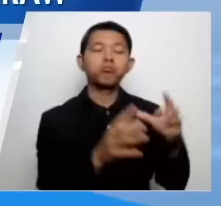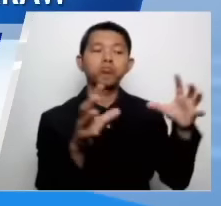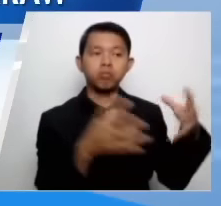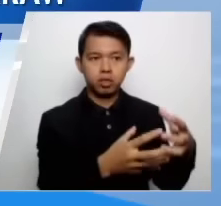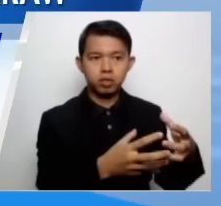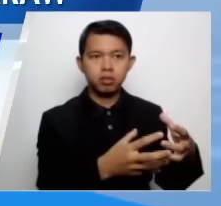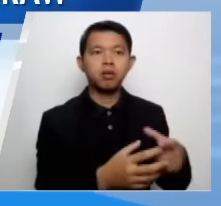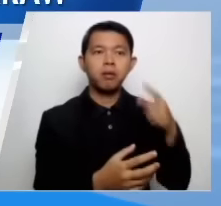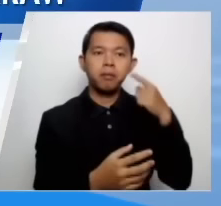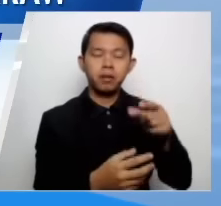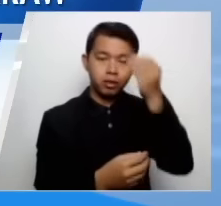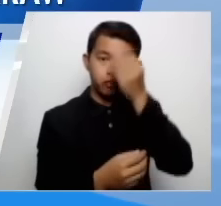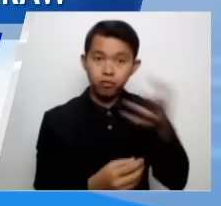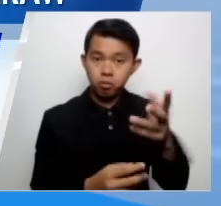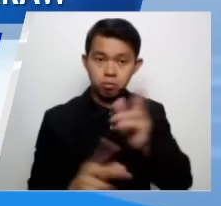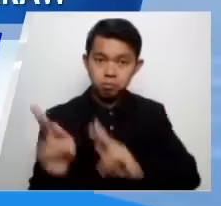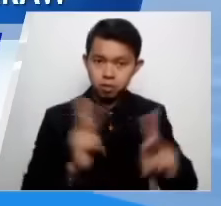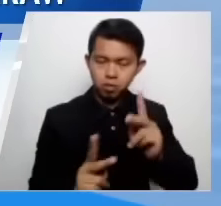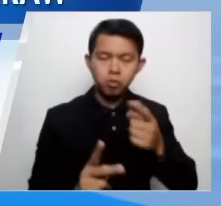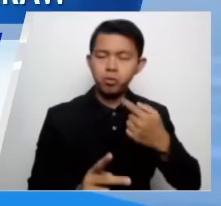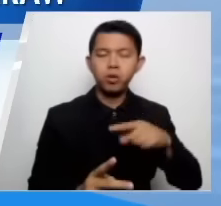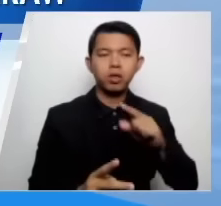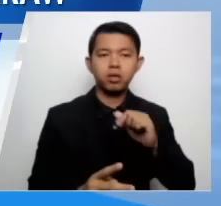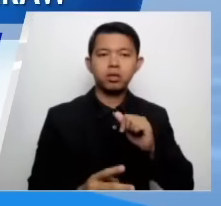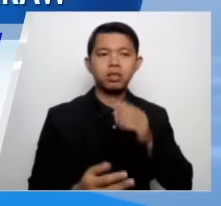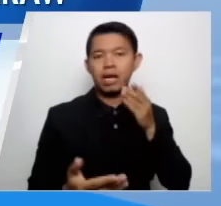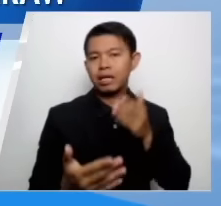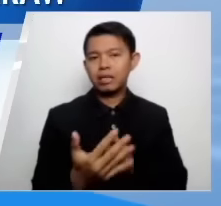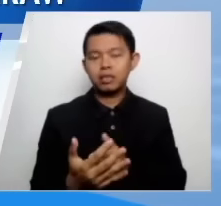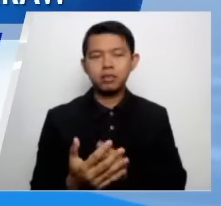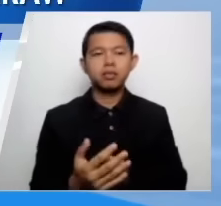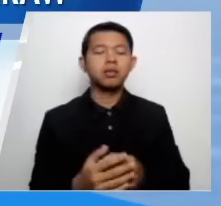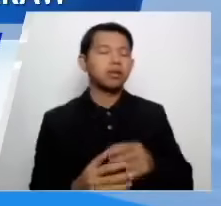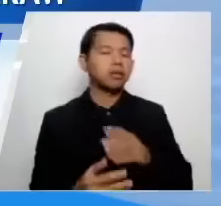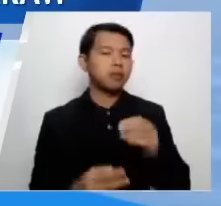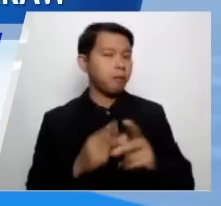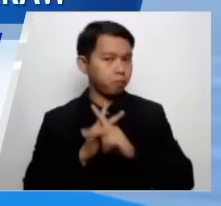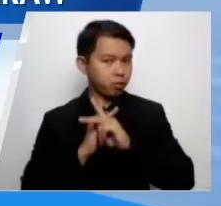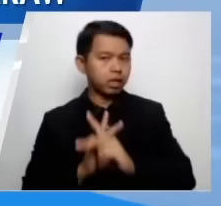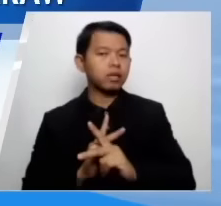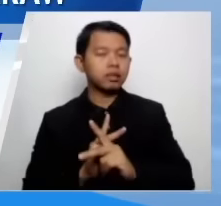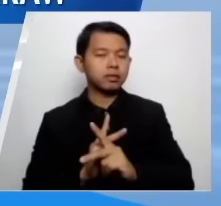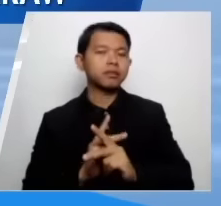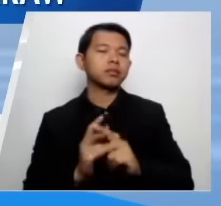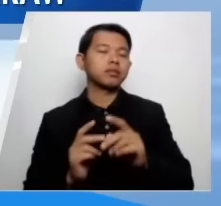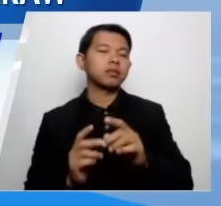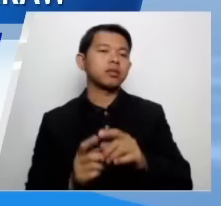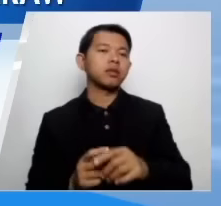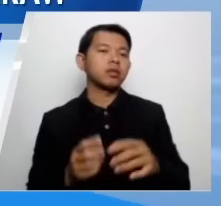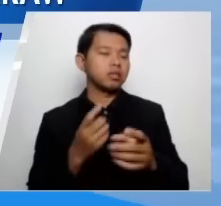people, we are fighting for the protection of our democratic institutions. Tiniyak naman ng ilang party leader sa Kamara na